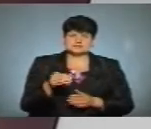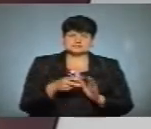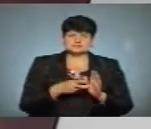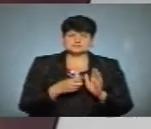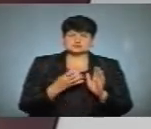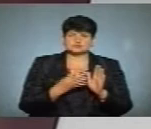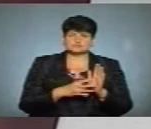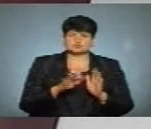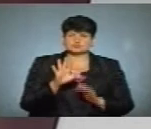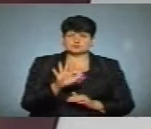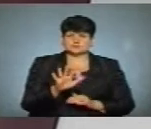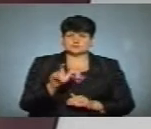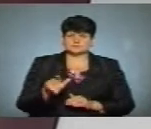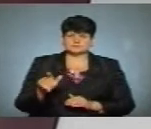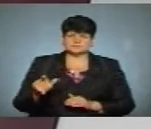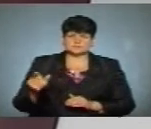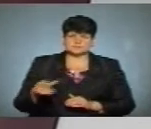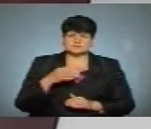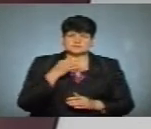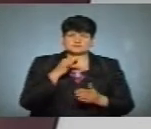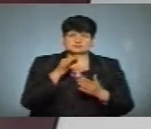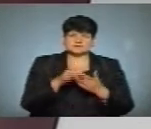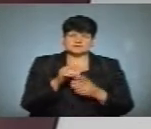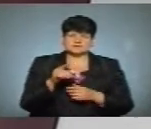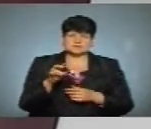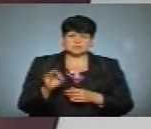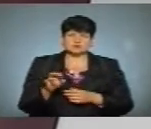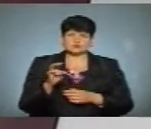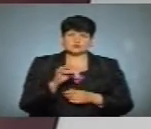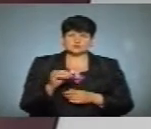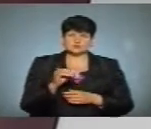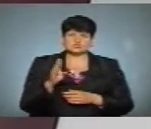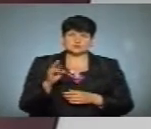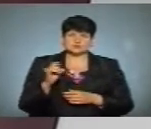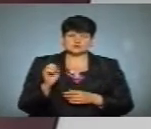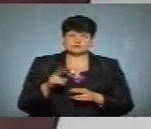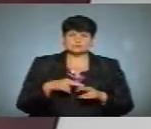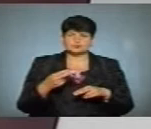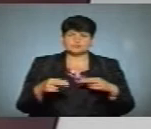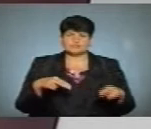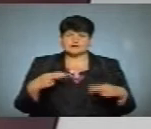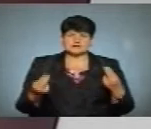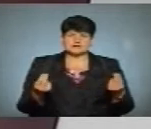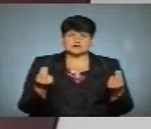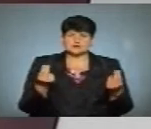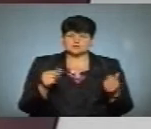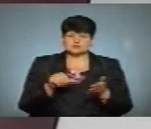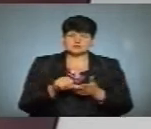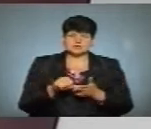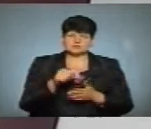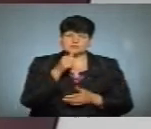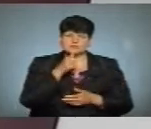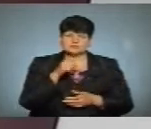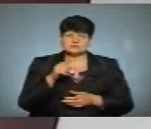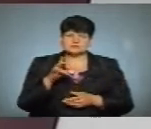11 795 осіб, розповів відповідальний за ЗНО в області Юрій Шанюк. На відшкодування коштів учасникам пробного тестування в